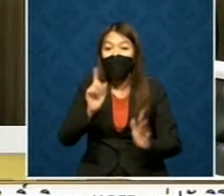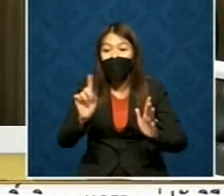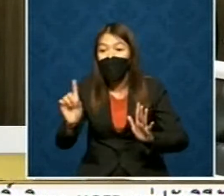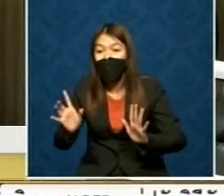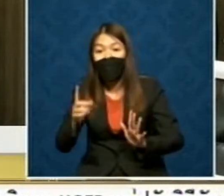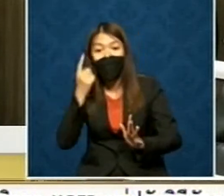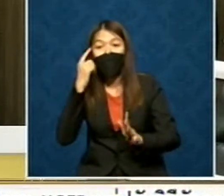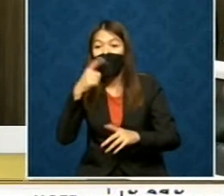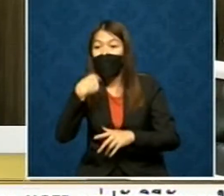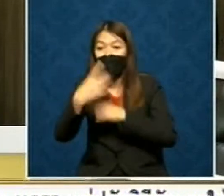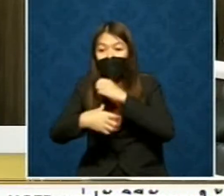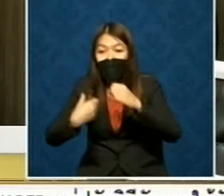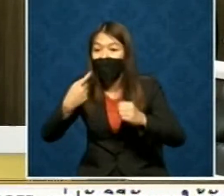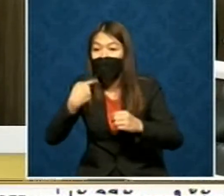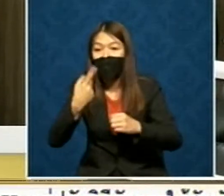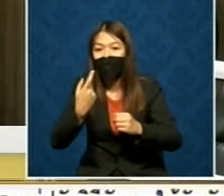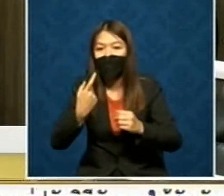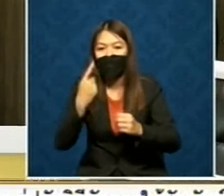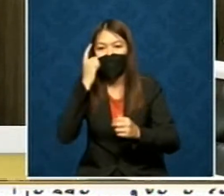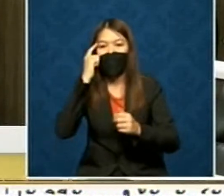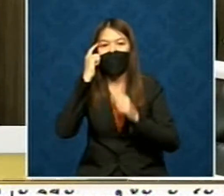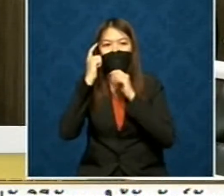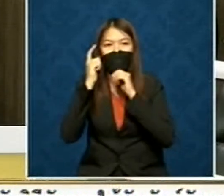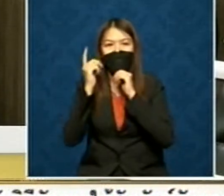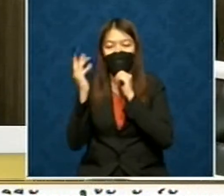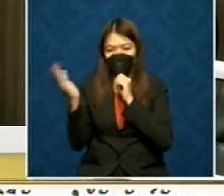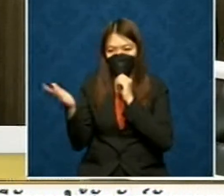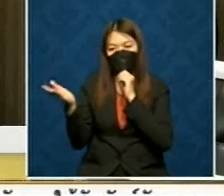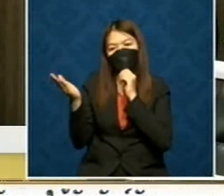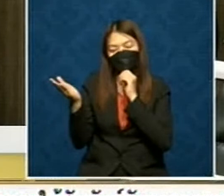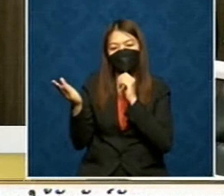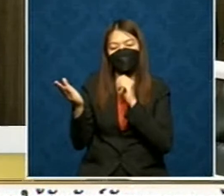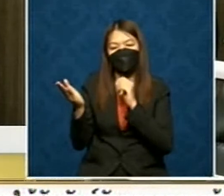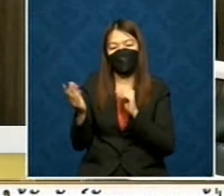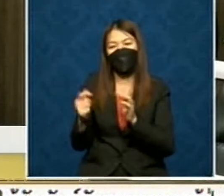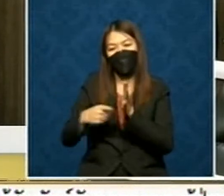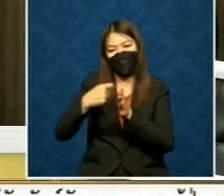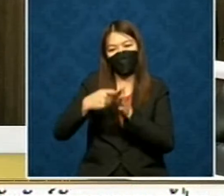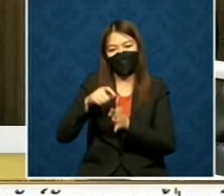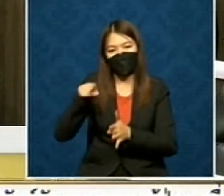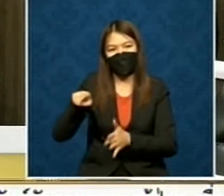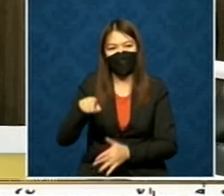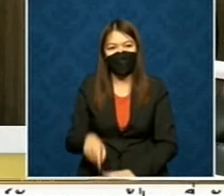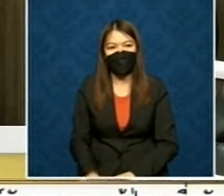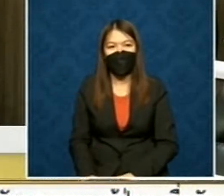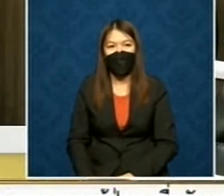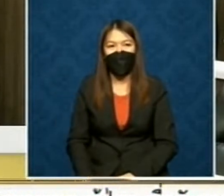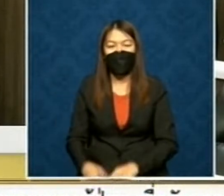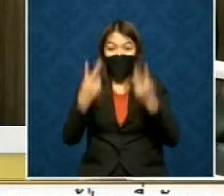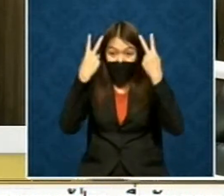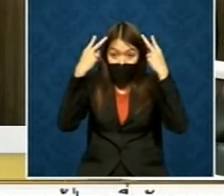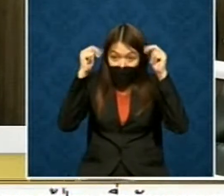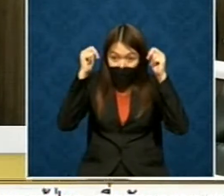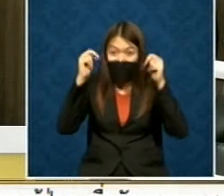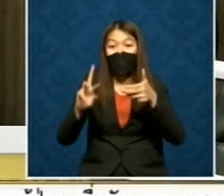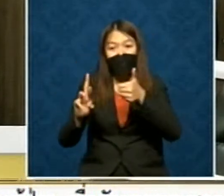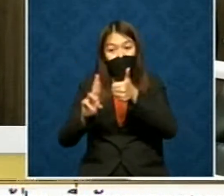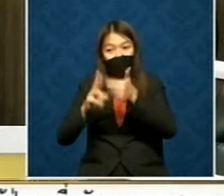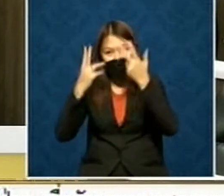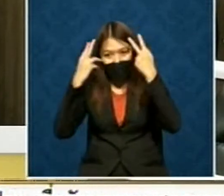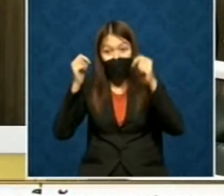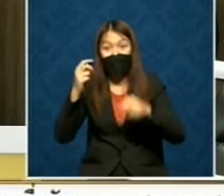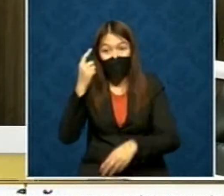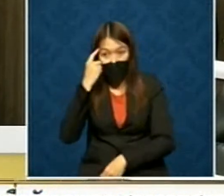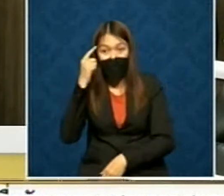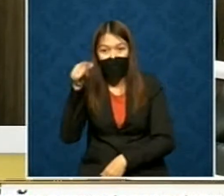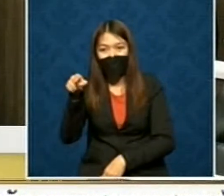้โม่งมานี่ครับผมเอาไโม่งมาใหดูแล้ครับท่านรัฐมัติ ท่านนายกรัฐมัติมีน้ำยาและมี